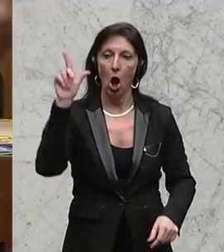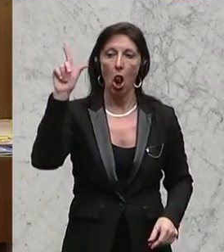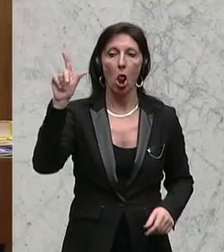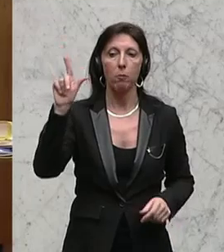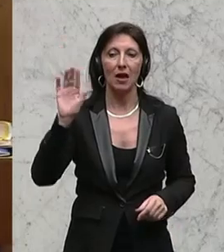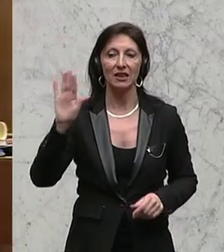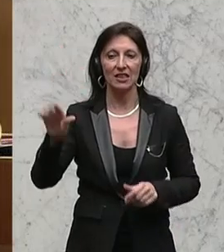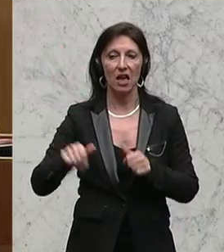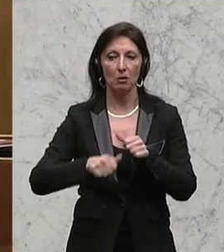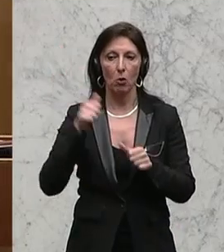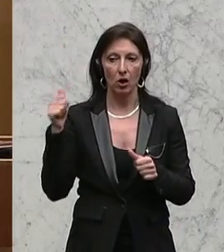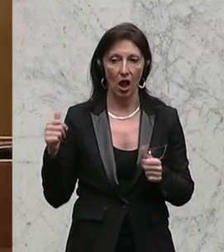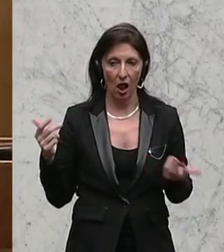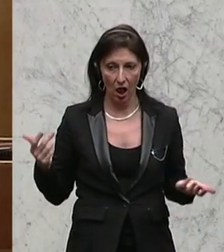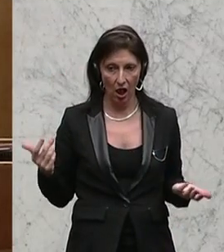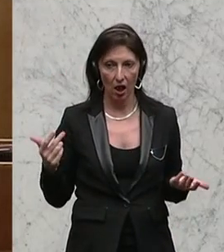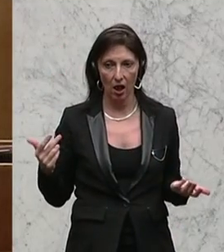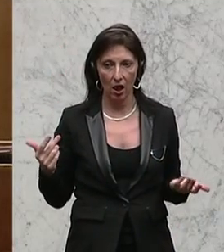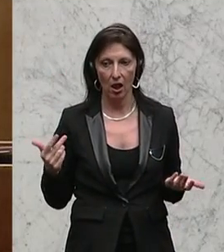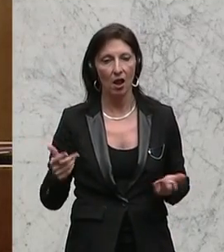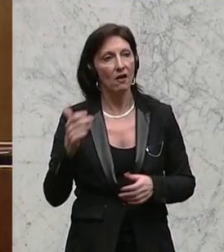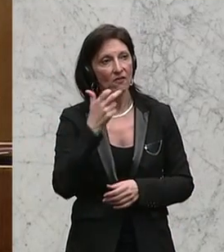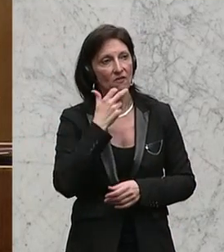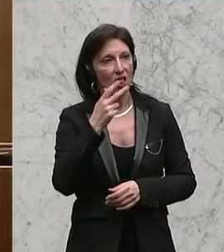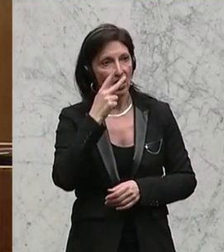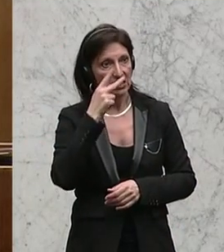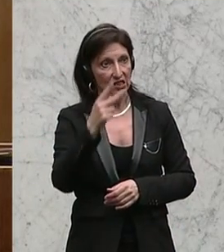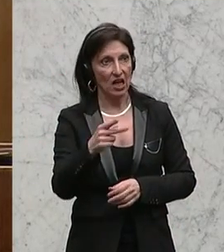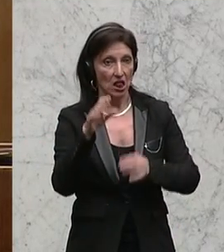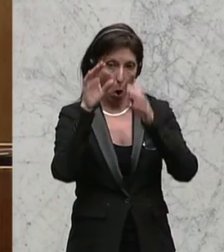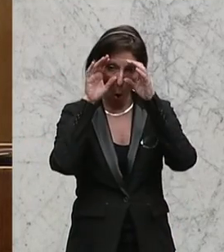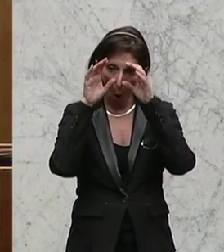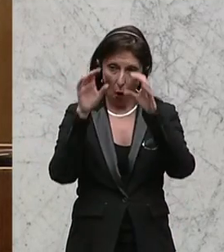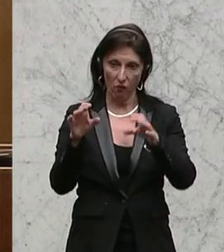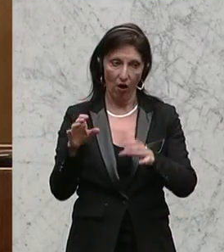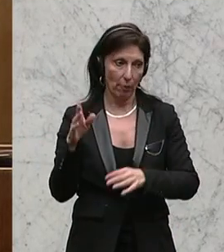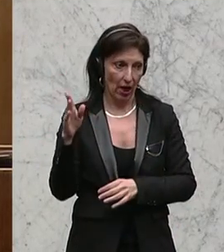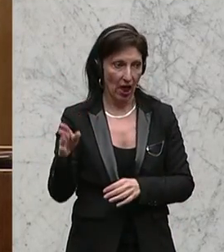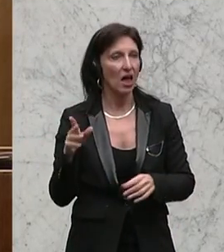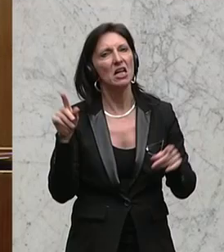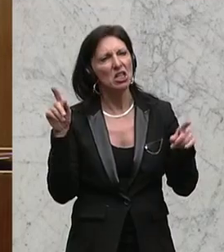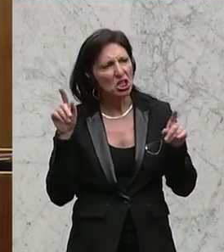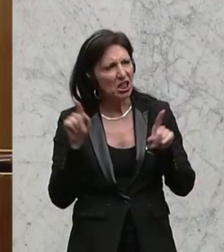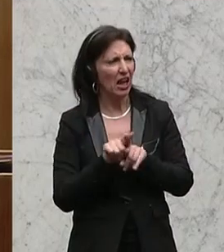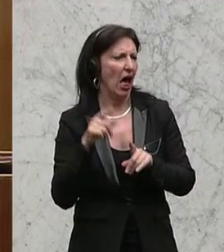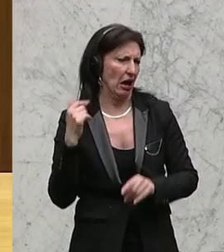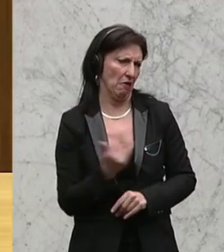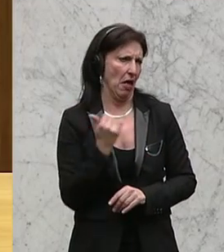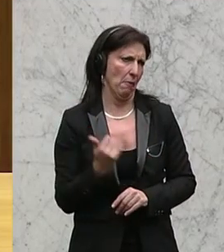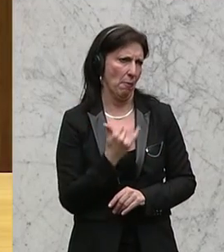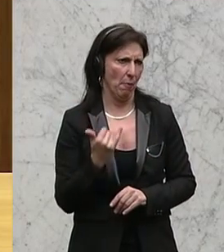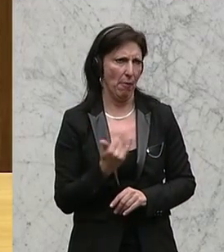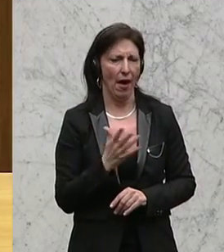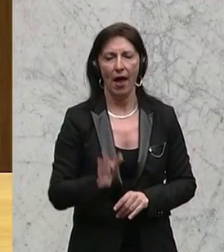Lobatka-Modell fixiert, weil wir sehen wollen, ob die ÖVP nicht so wie immer